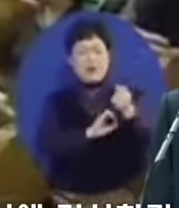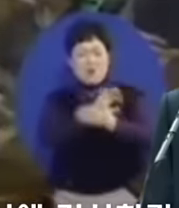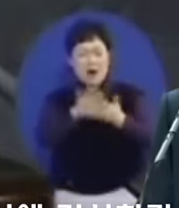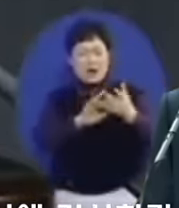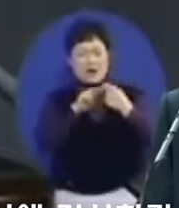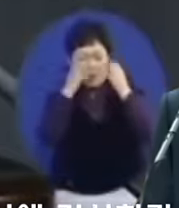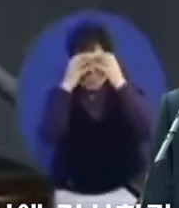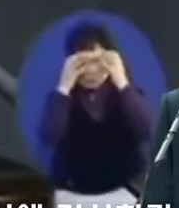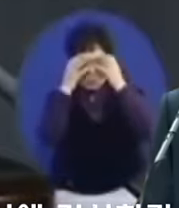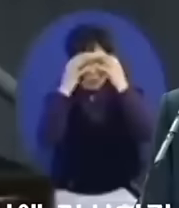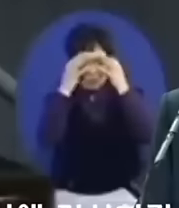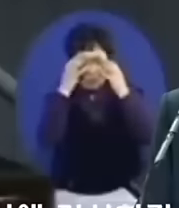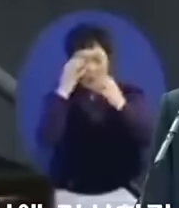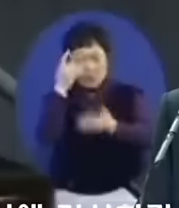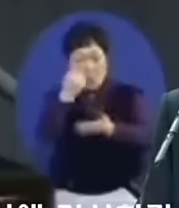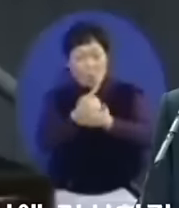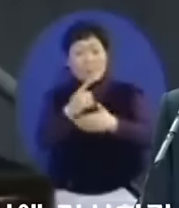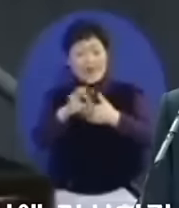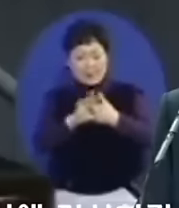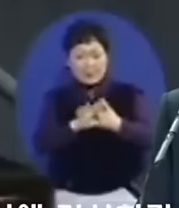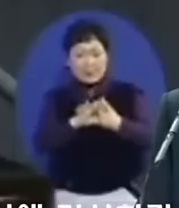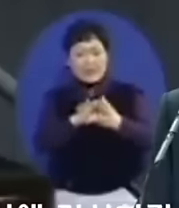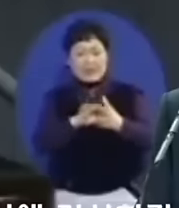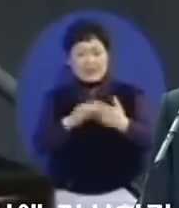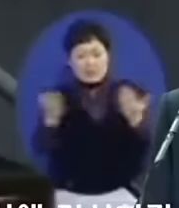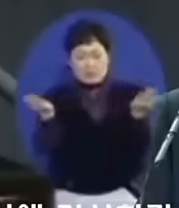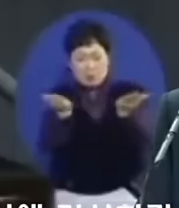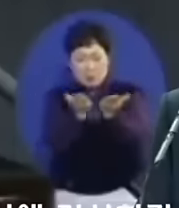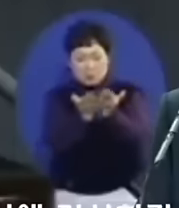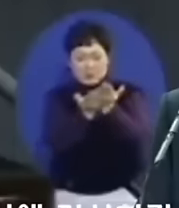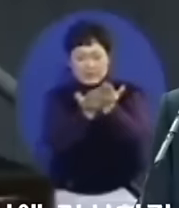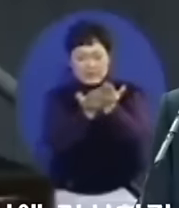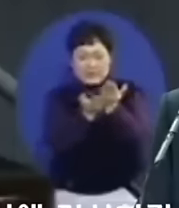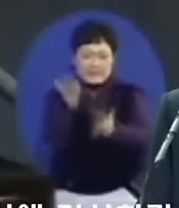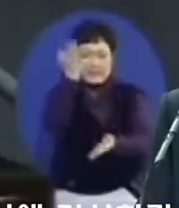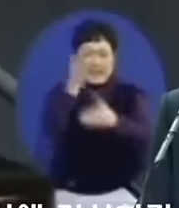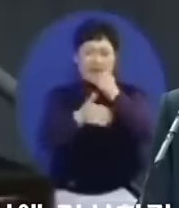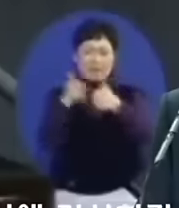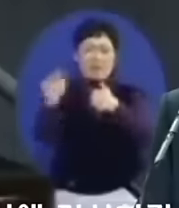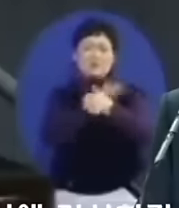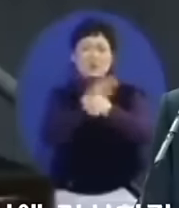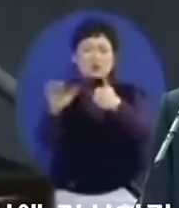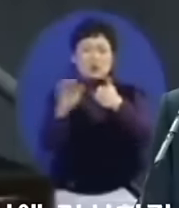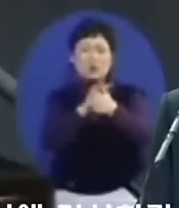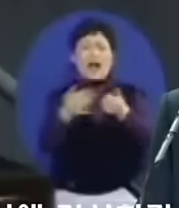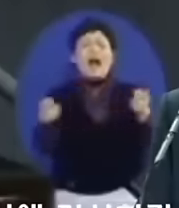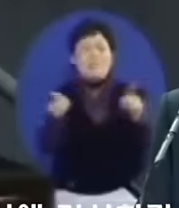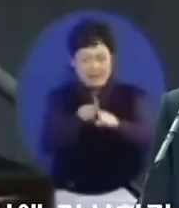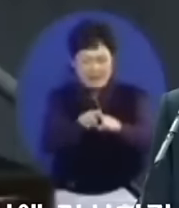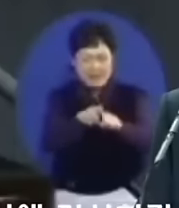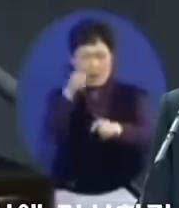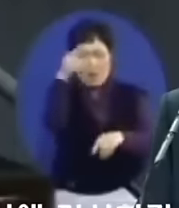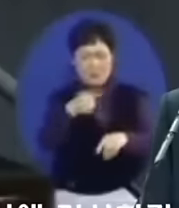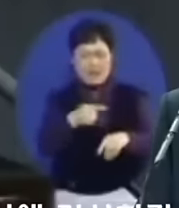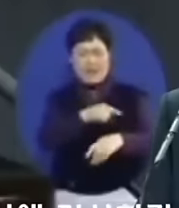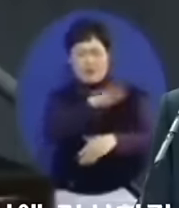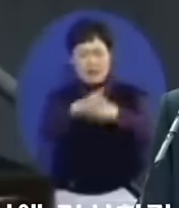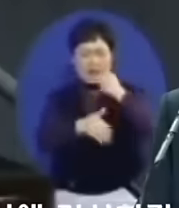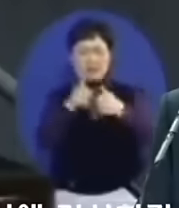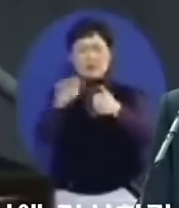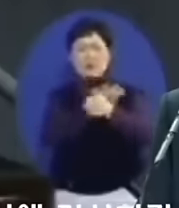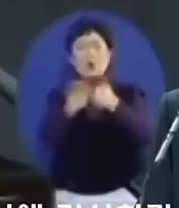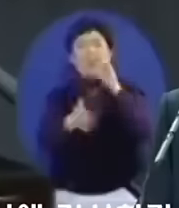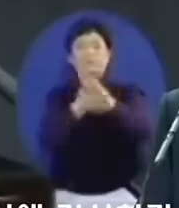고통이 다가오면 그 동등 이상의 하나님의 위로도 같이 따라온다는 것입니다. 우리는 하나님의 위로